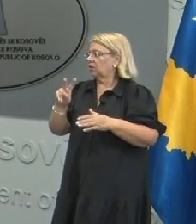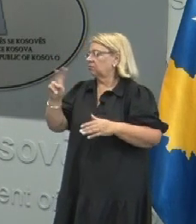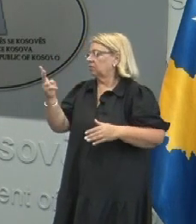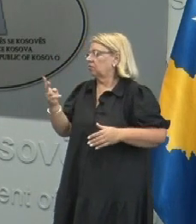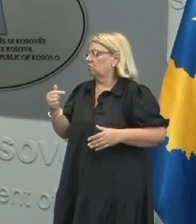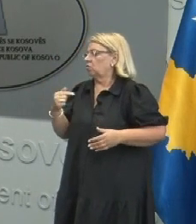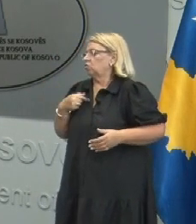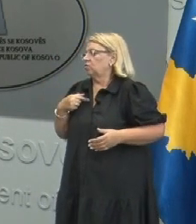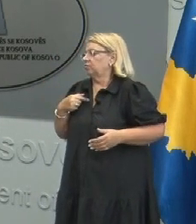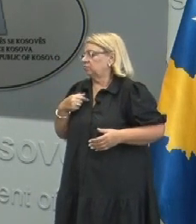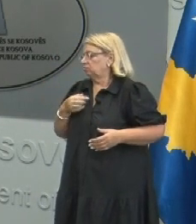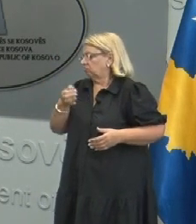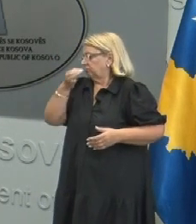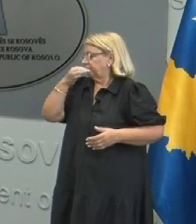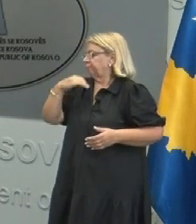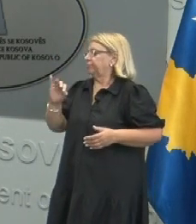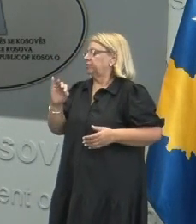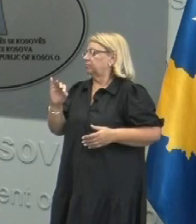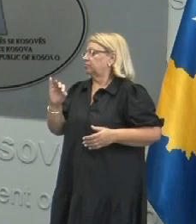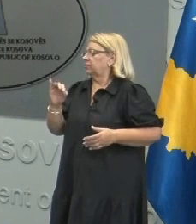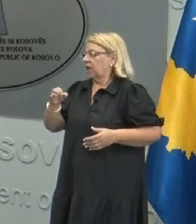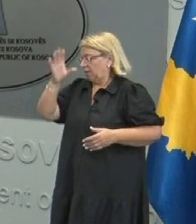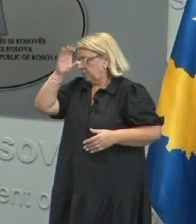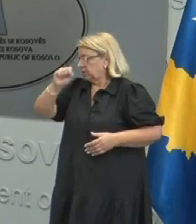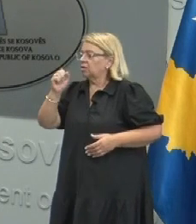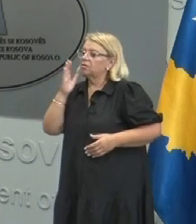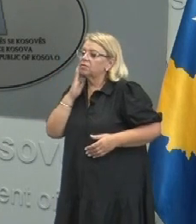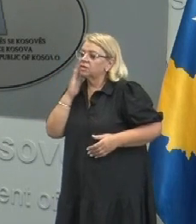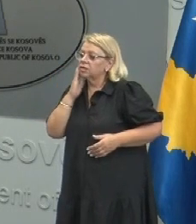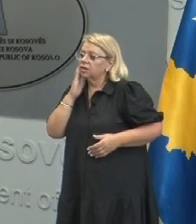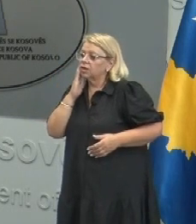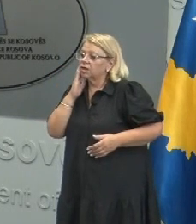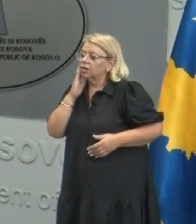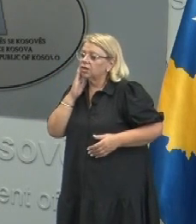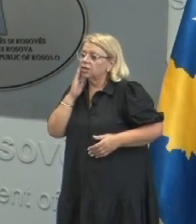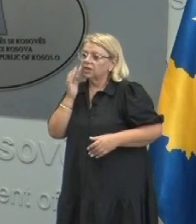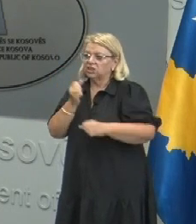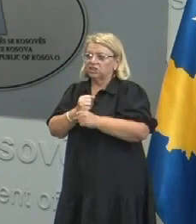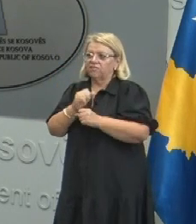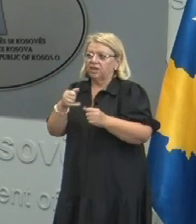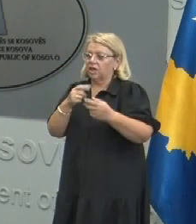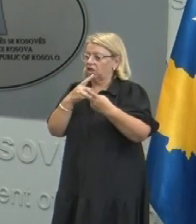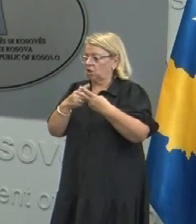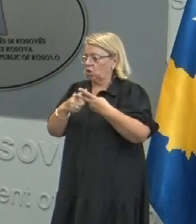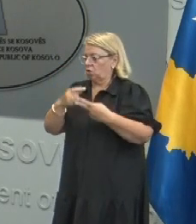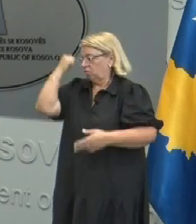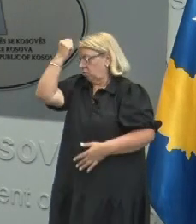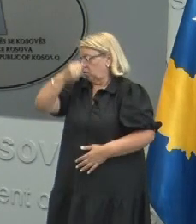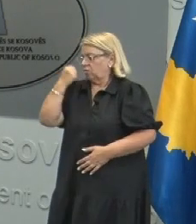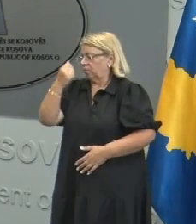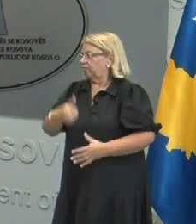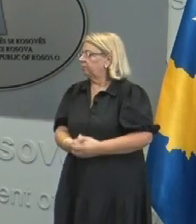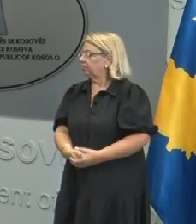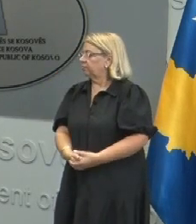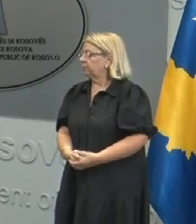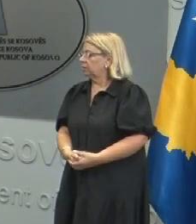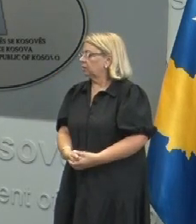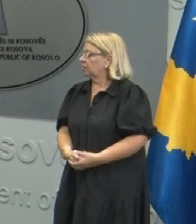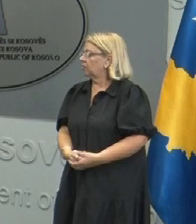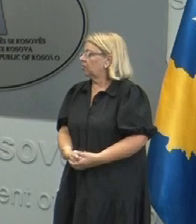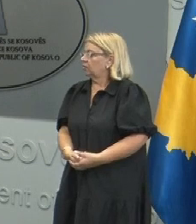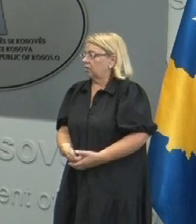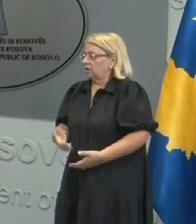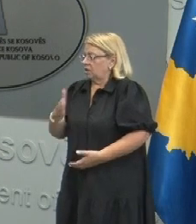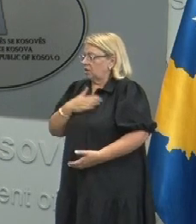shkëlqyeshme me ambasadorin e Shtetit të Bashkuara të Amerikës, Jeffrey Hovenier, këtu në Kosovë. Ne kemi lëshuar një komunikat më